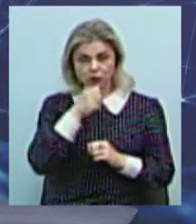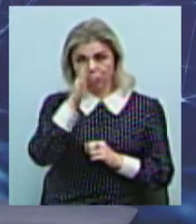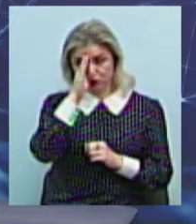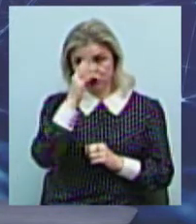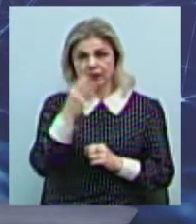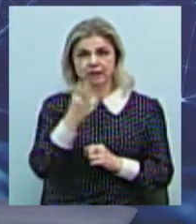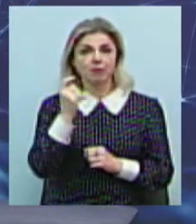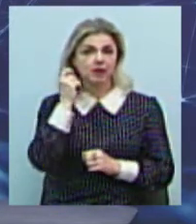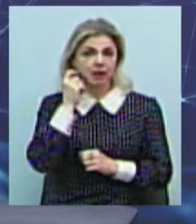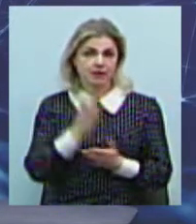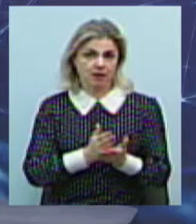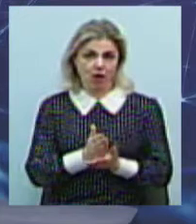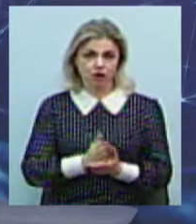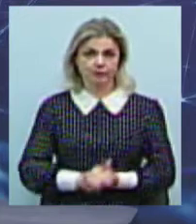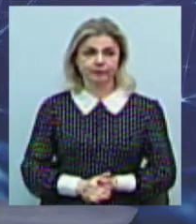стажа.